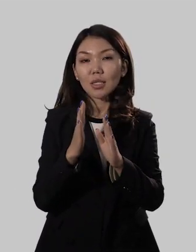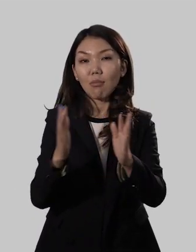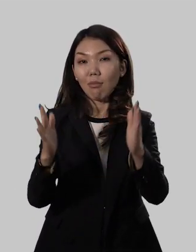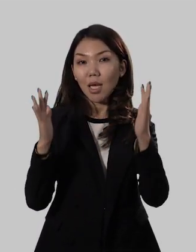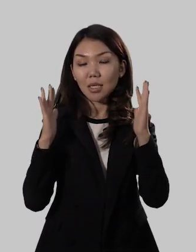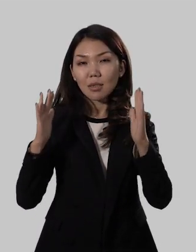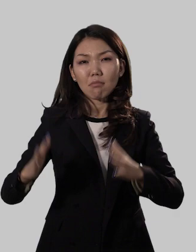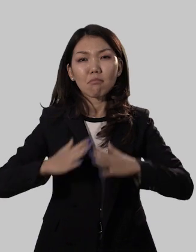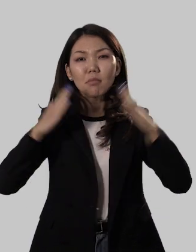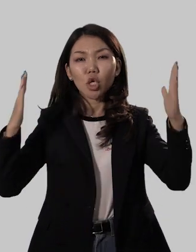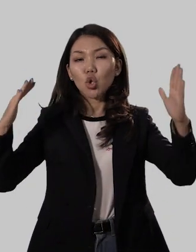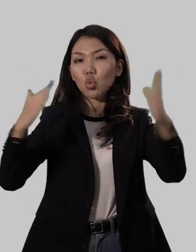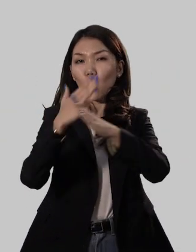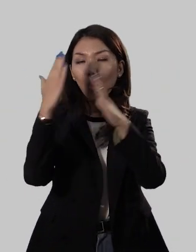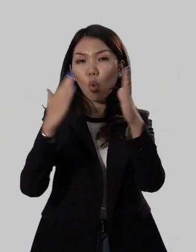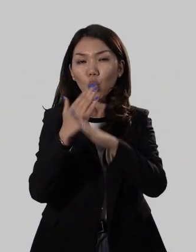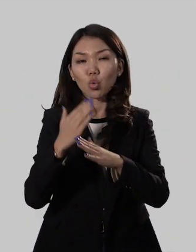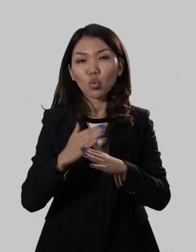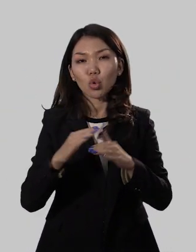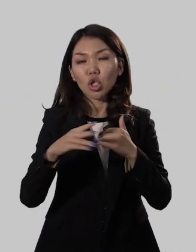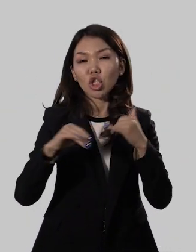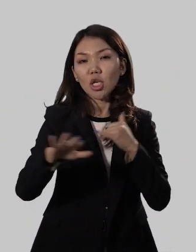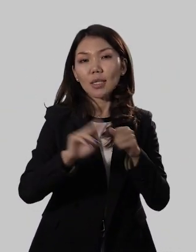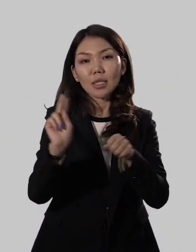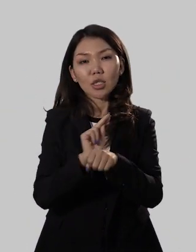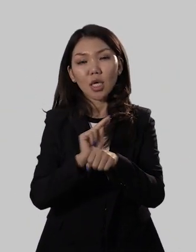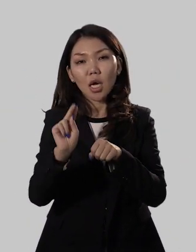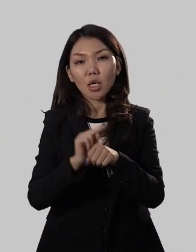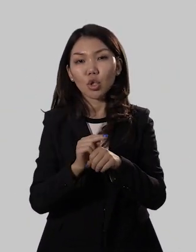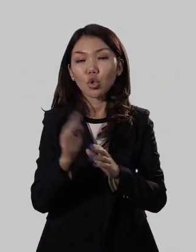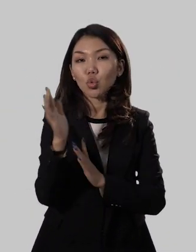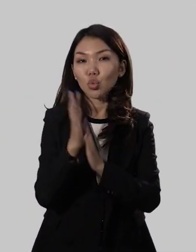бийик тоолуу шалбаалар, дары чөптөр өсөт.